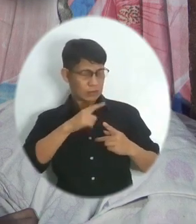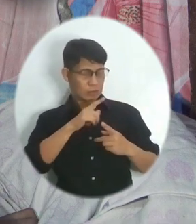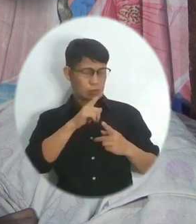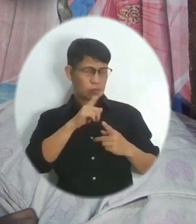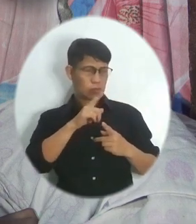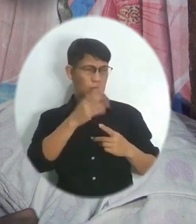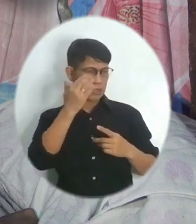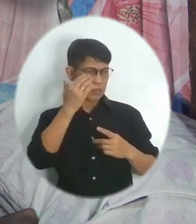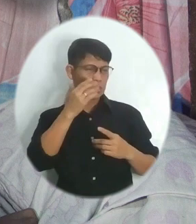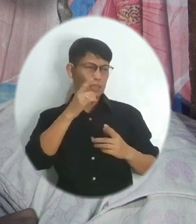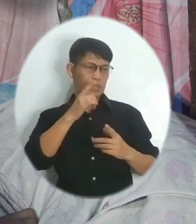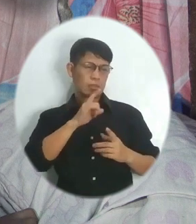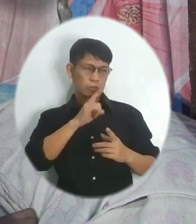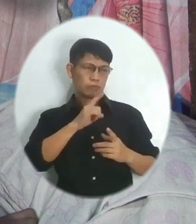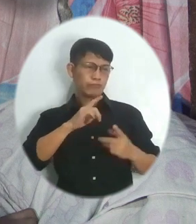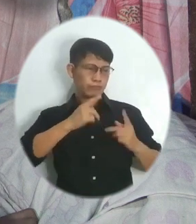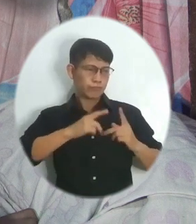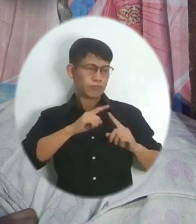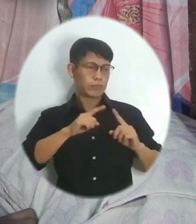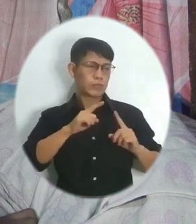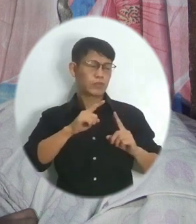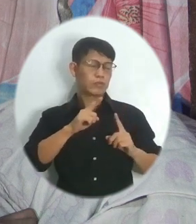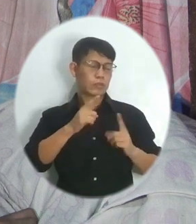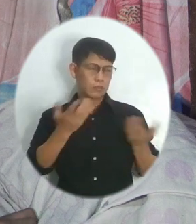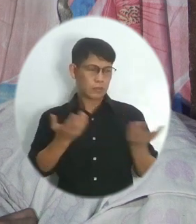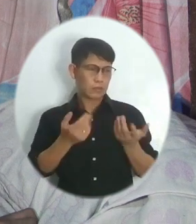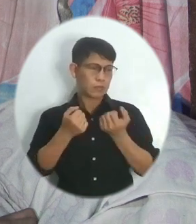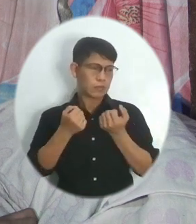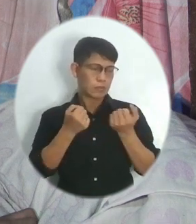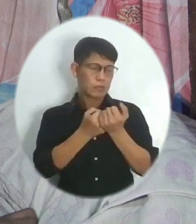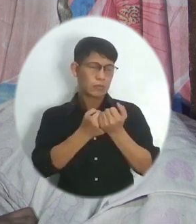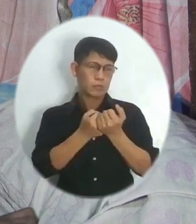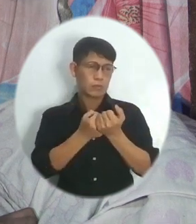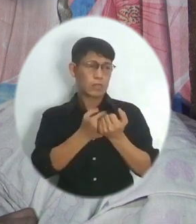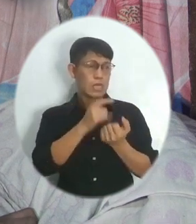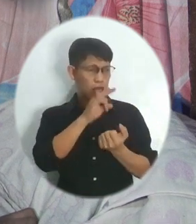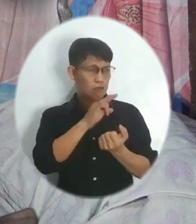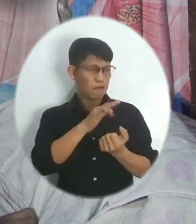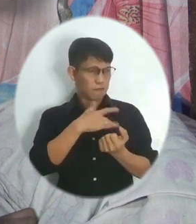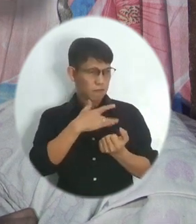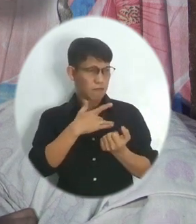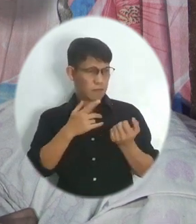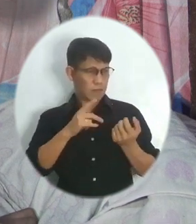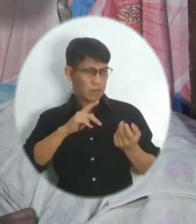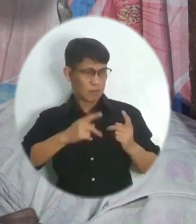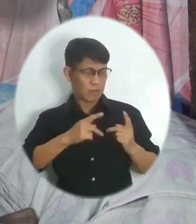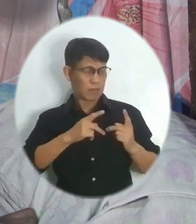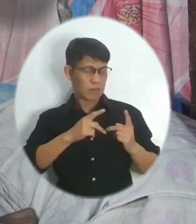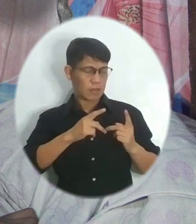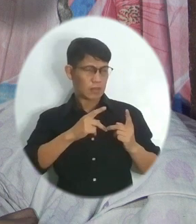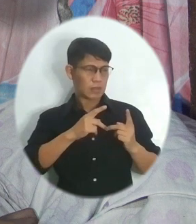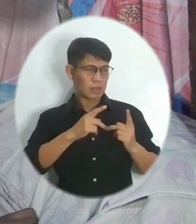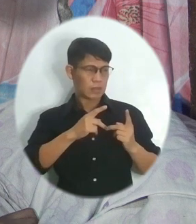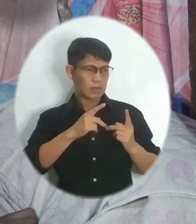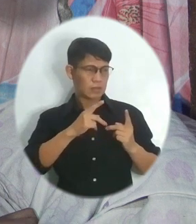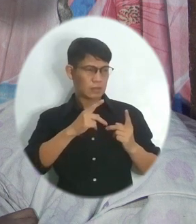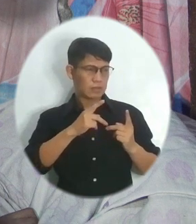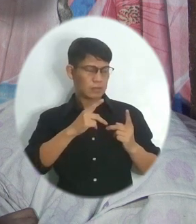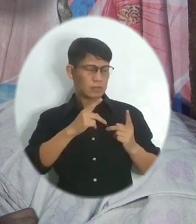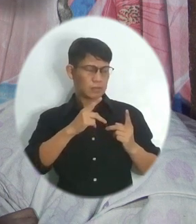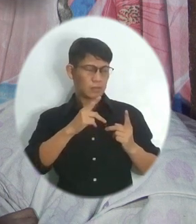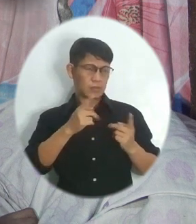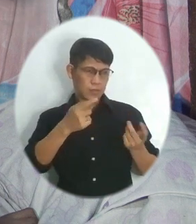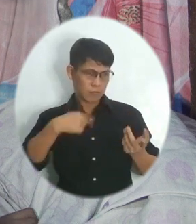least andito kami sa tabi mo. Ahahaplo sa'yo. Sabihin mo lang kung anong masakit mo. Kahit di